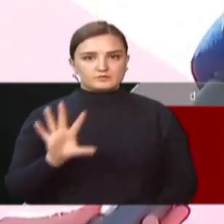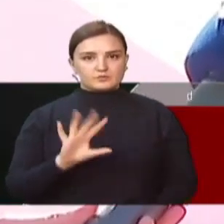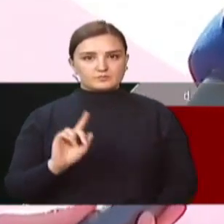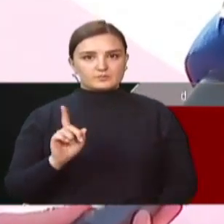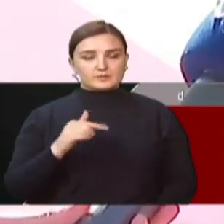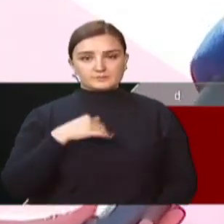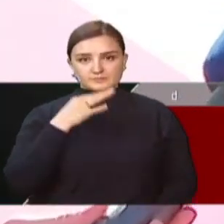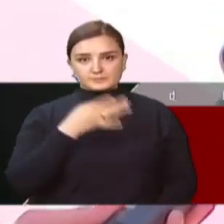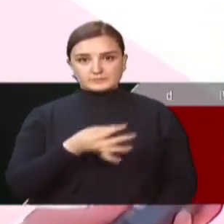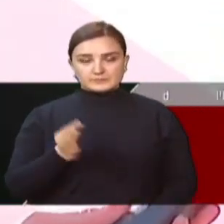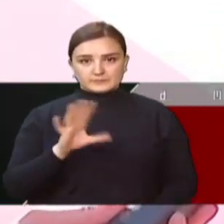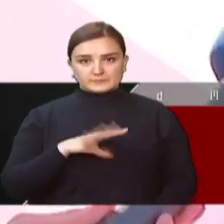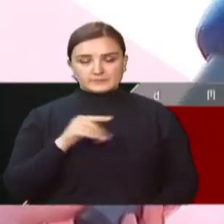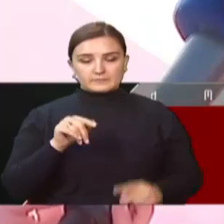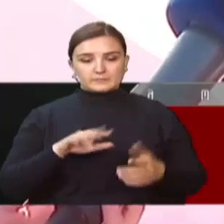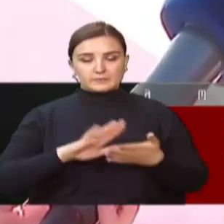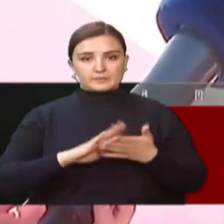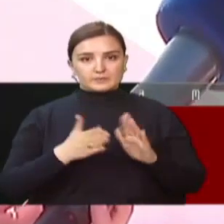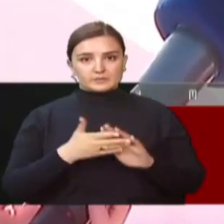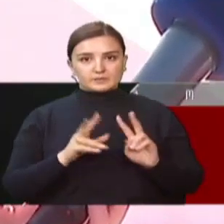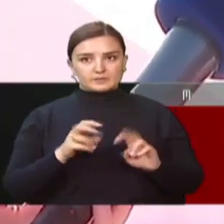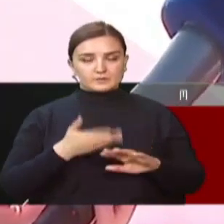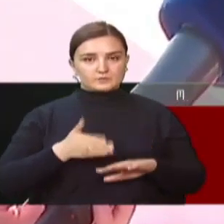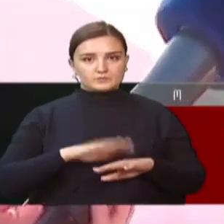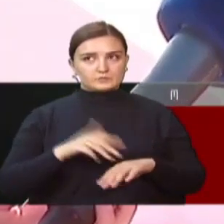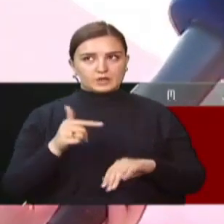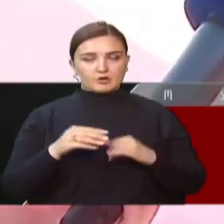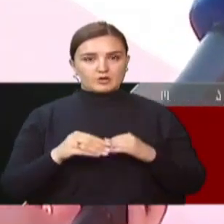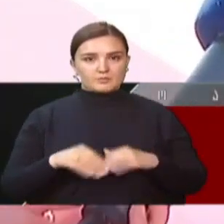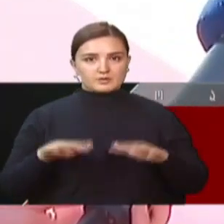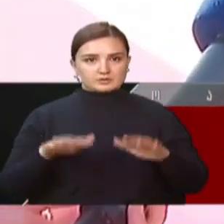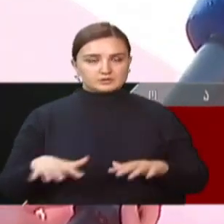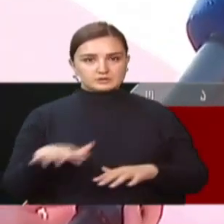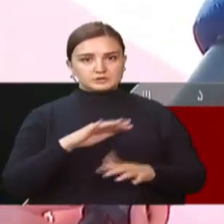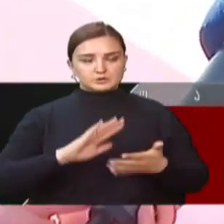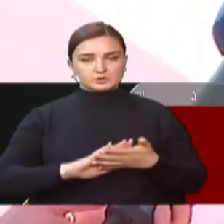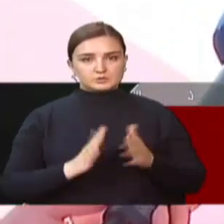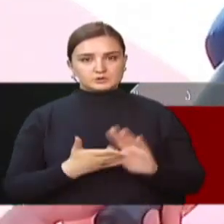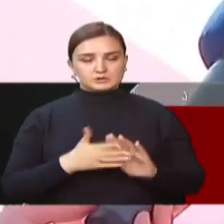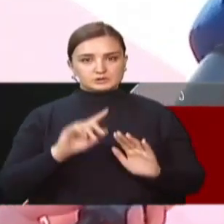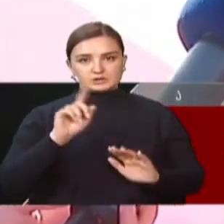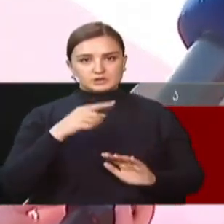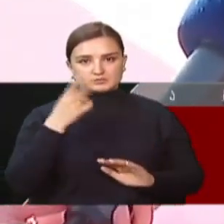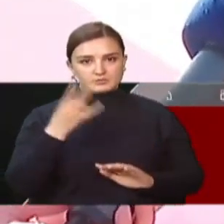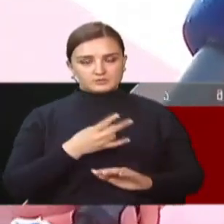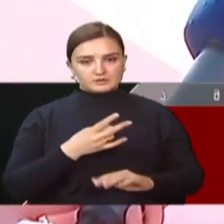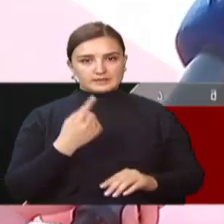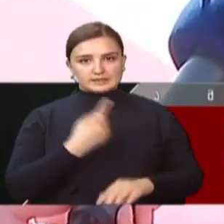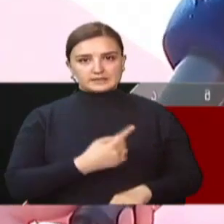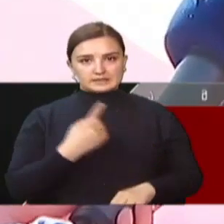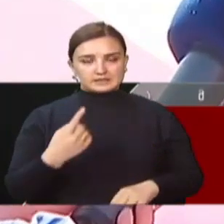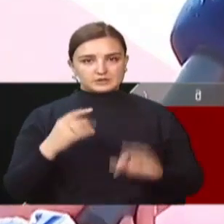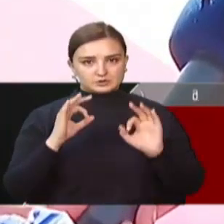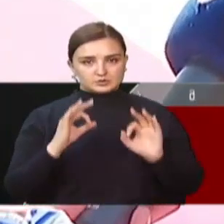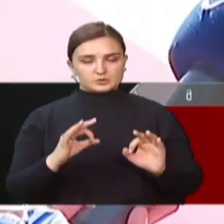მათ უთხარი რომ ამ სიტუაციაში ამ მეტად რთულ გეოპოლიტიკურ სიტუაციაში რა თქმა უნდა ერთადერთი